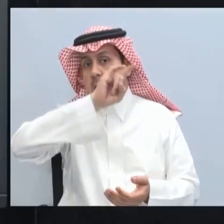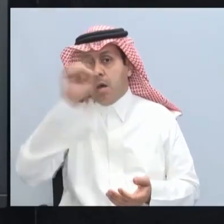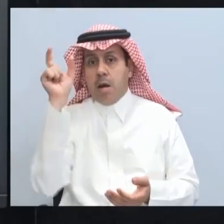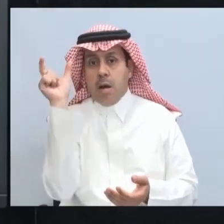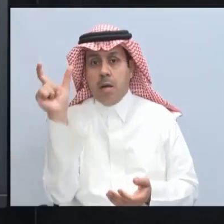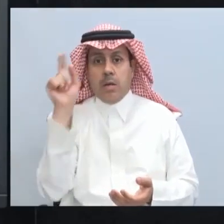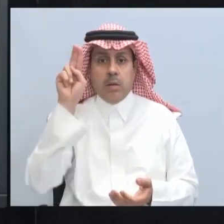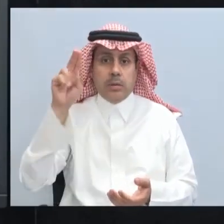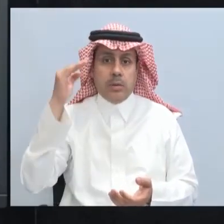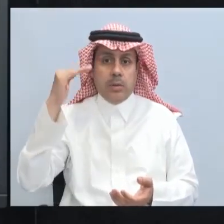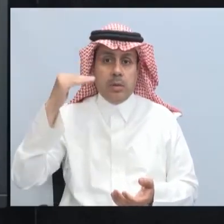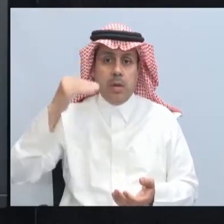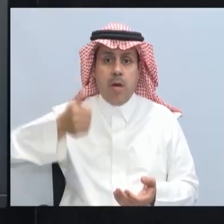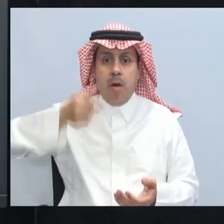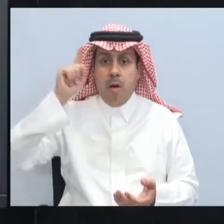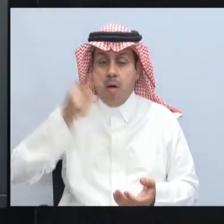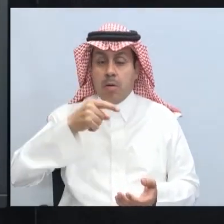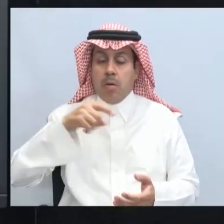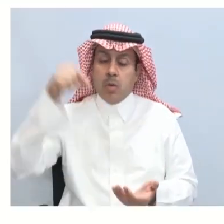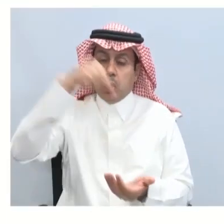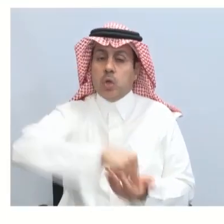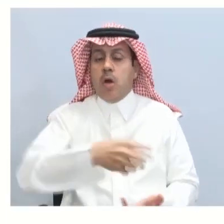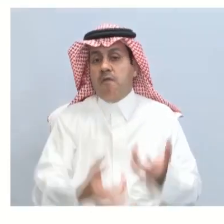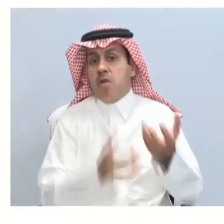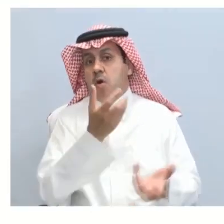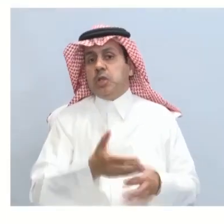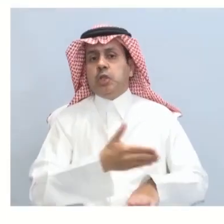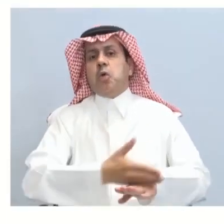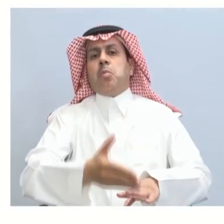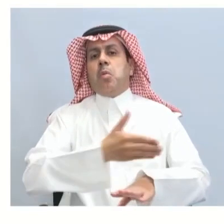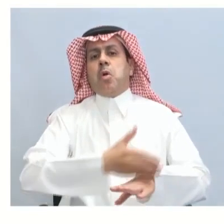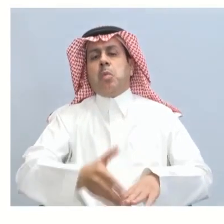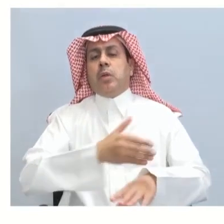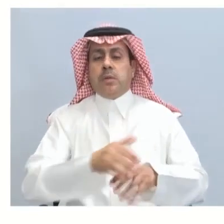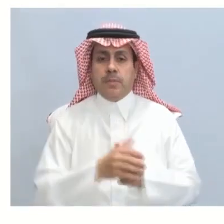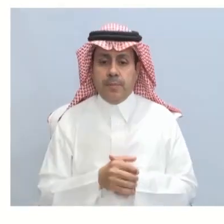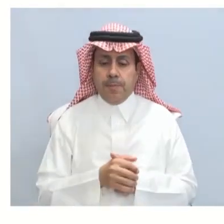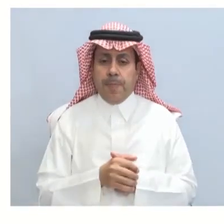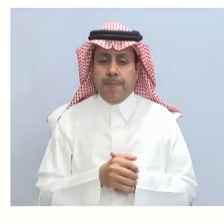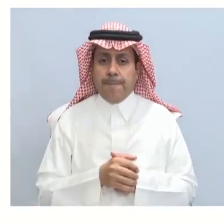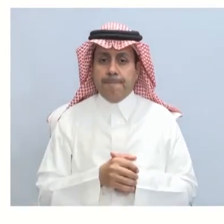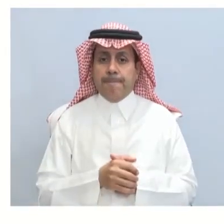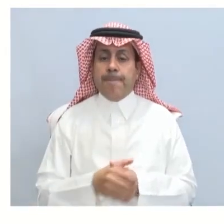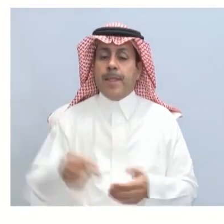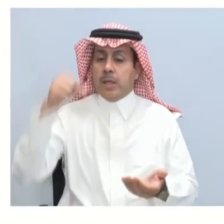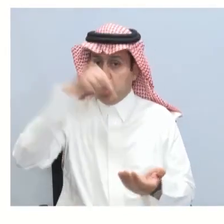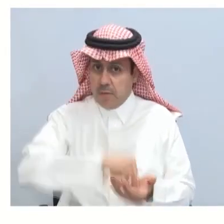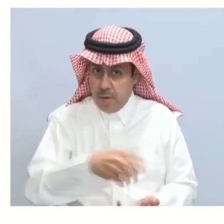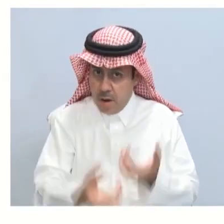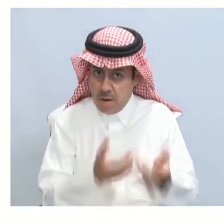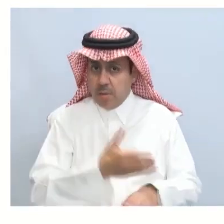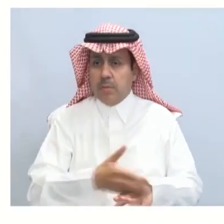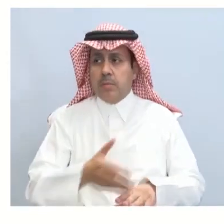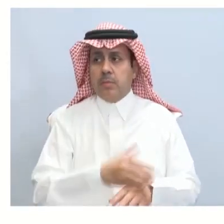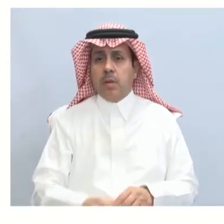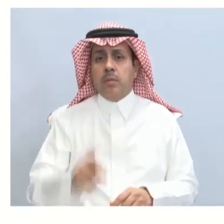العظيمه وبين العلماء ان مراد بقوله خالدا مخلدا فيها ابدا اي انه يستحق هذا الجزاء